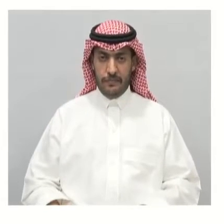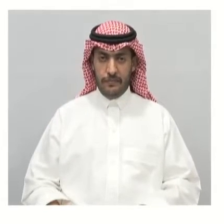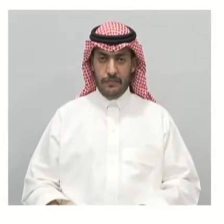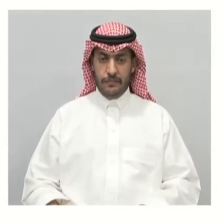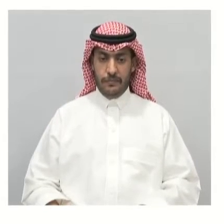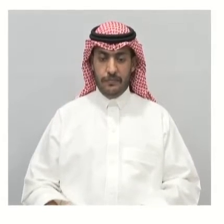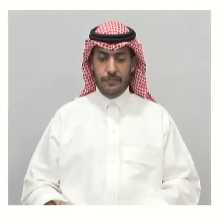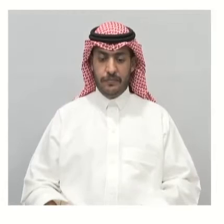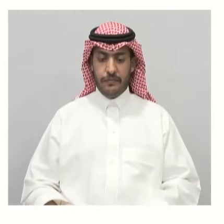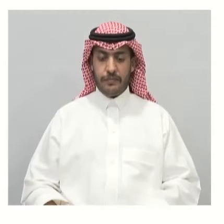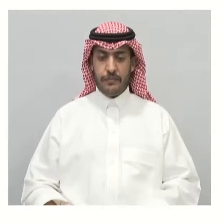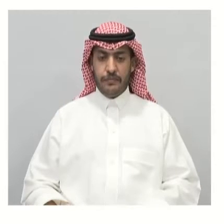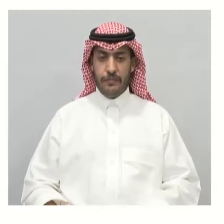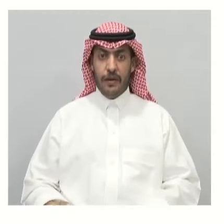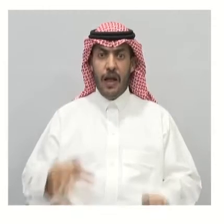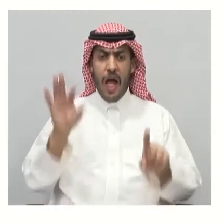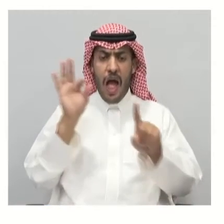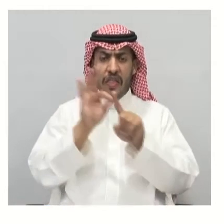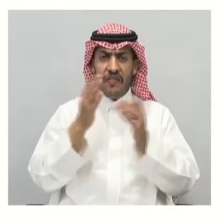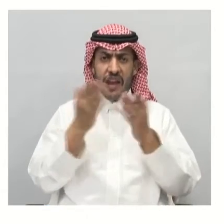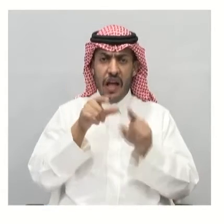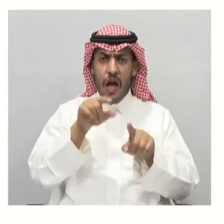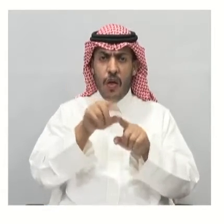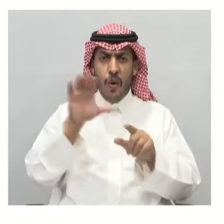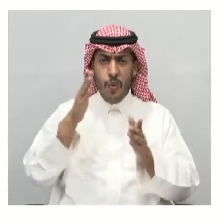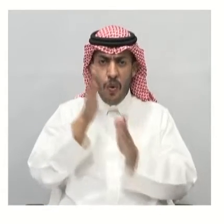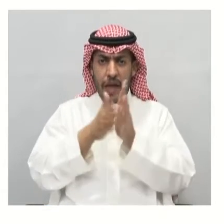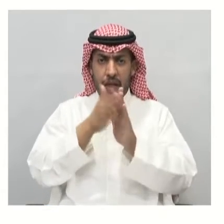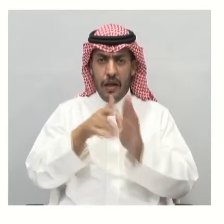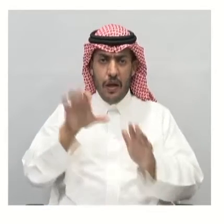الرسل ما الهدف من دراسه هذه